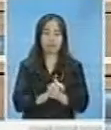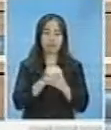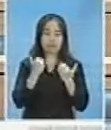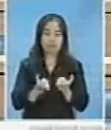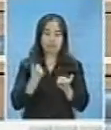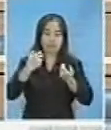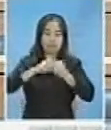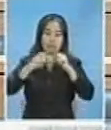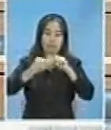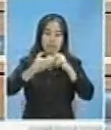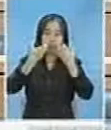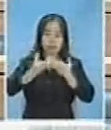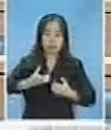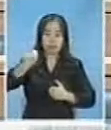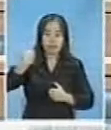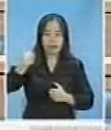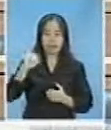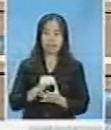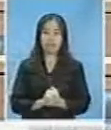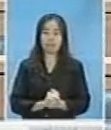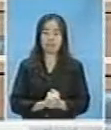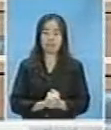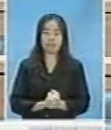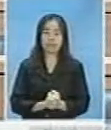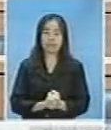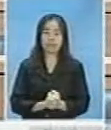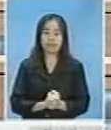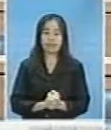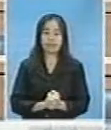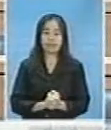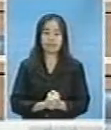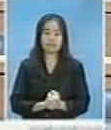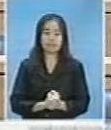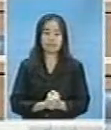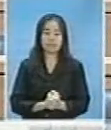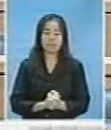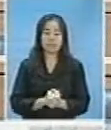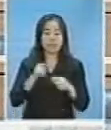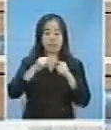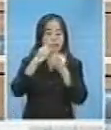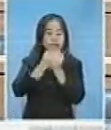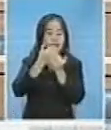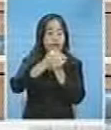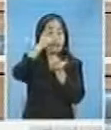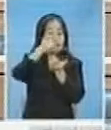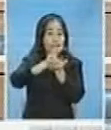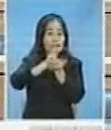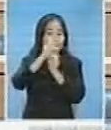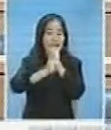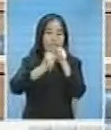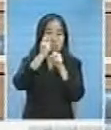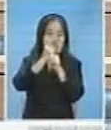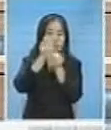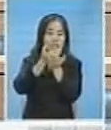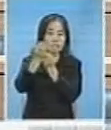กฤตมันต้องลงไปก่อนแล้วนะครับท่านประธานครับจากงบประมาณรายจ่ายประจำปีงบประม